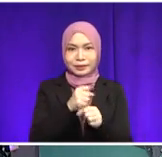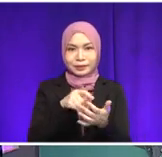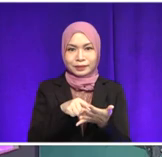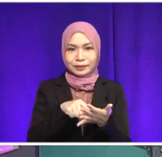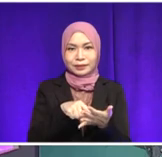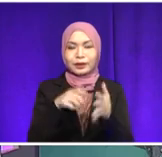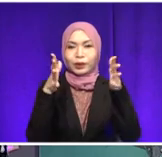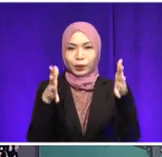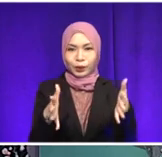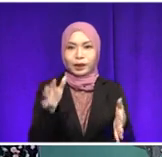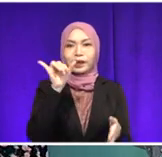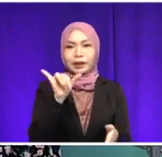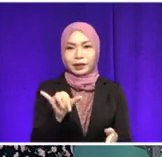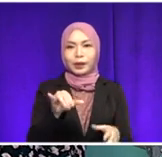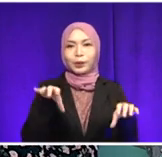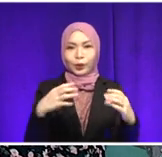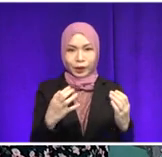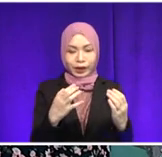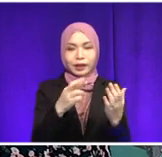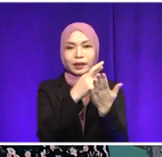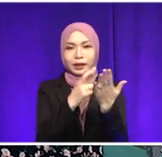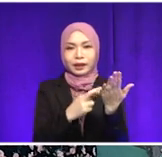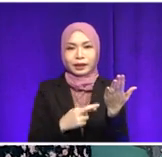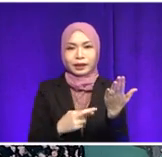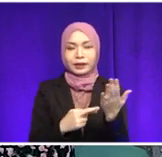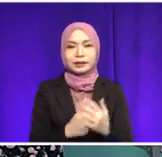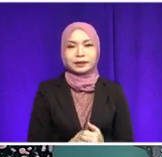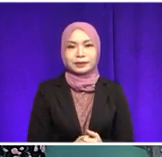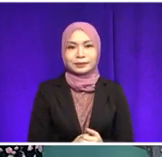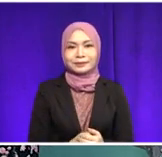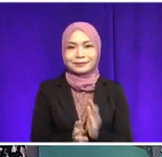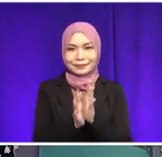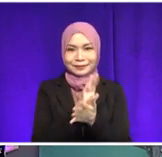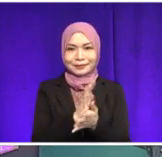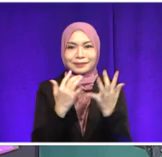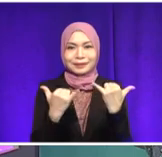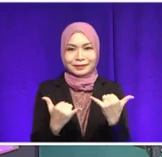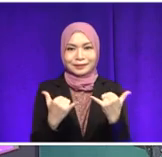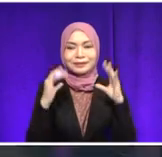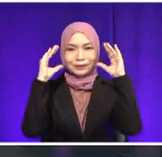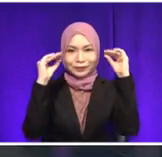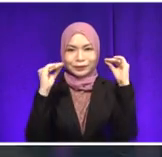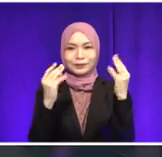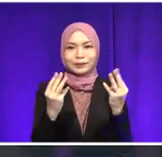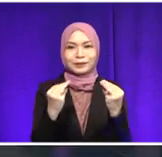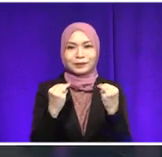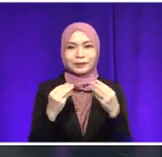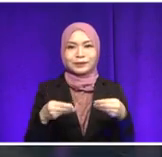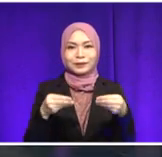satu lukisan jadi untuk itu Cikgu nak beri event se- bintang lah